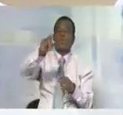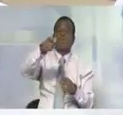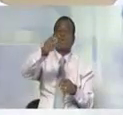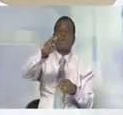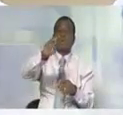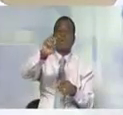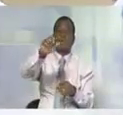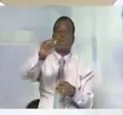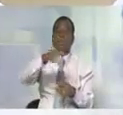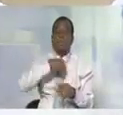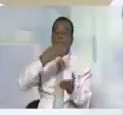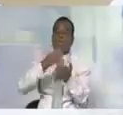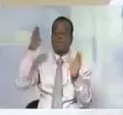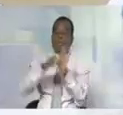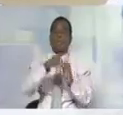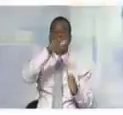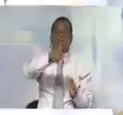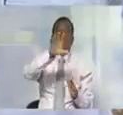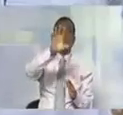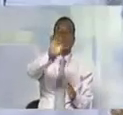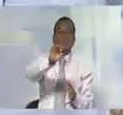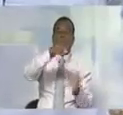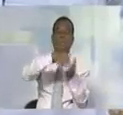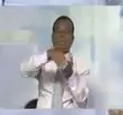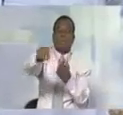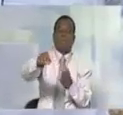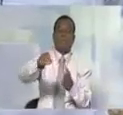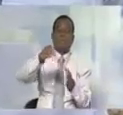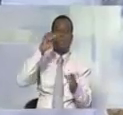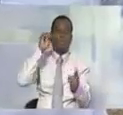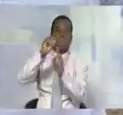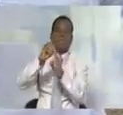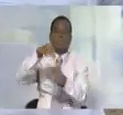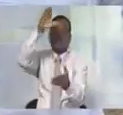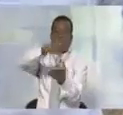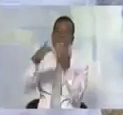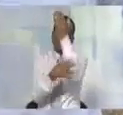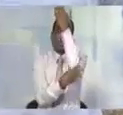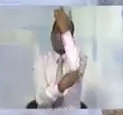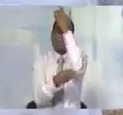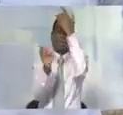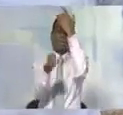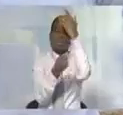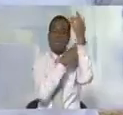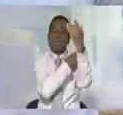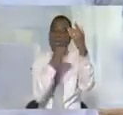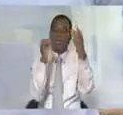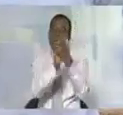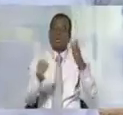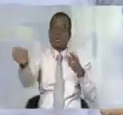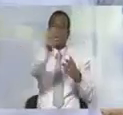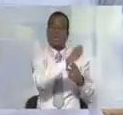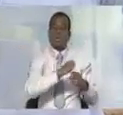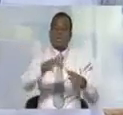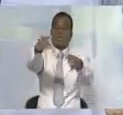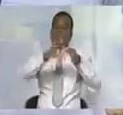Mans, a un financement de 29 milliards. L'objectif, c'est la réduction de la pauvreté. Et c'est à eux de